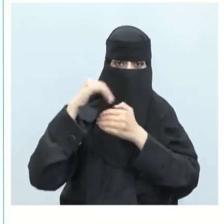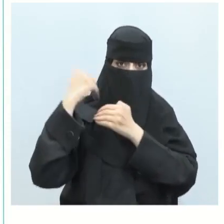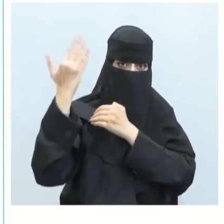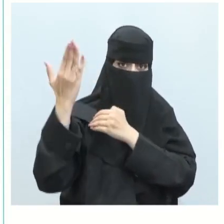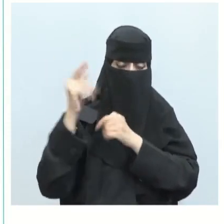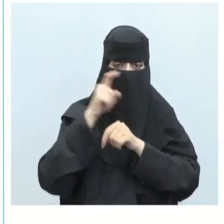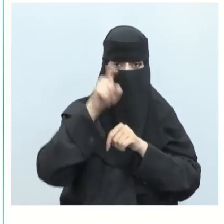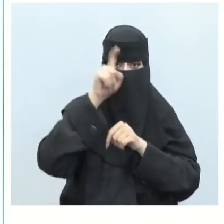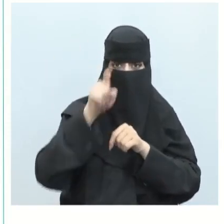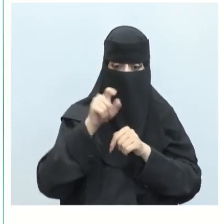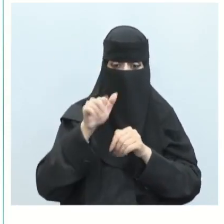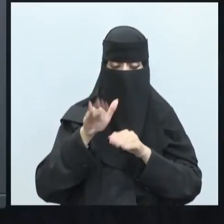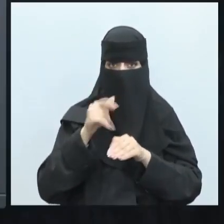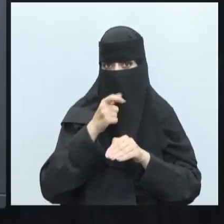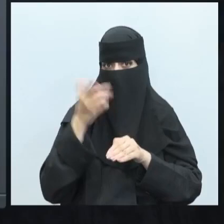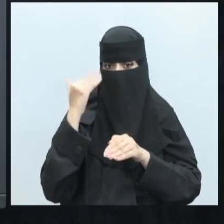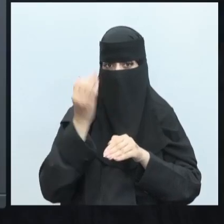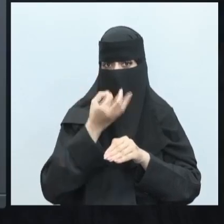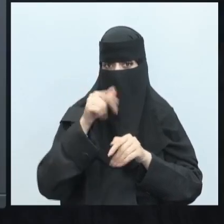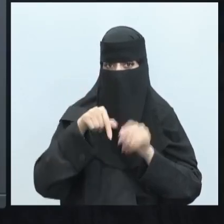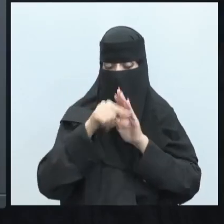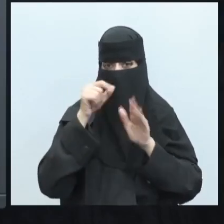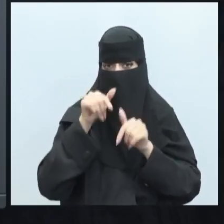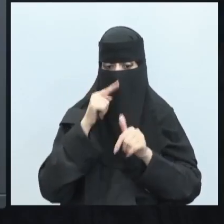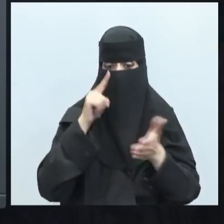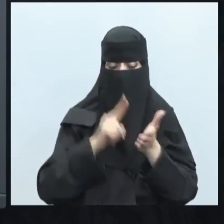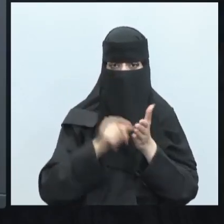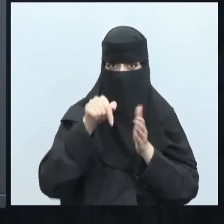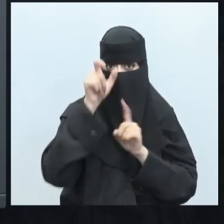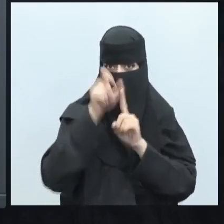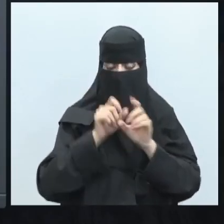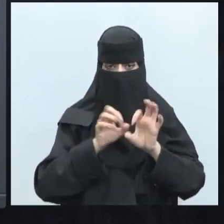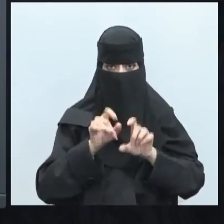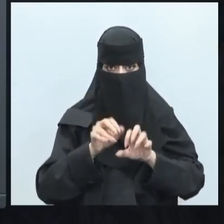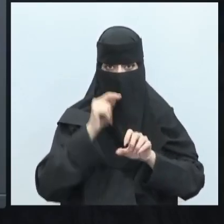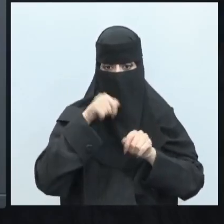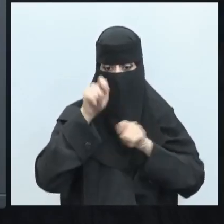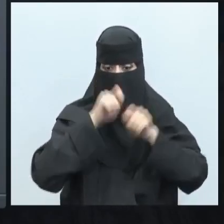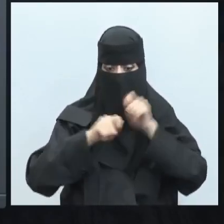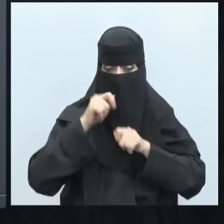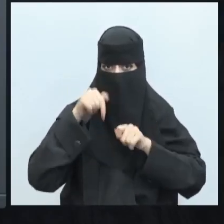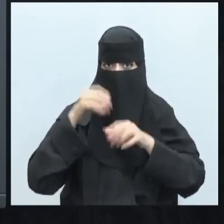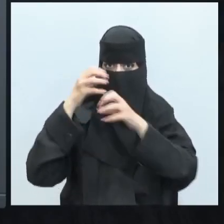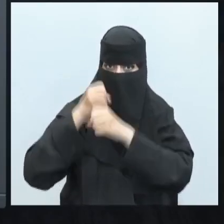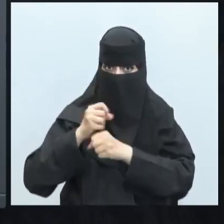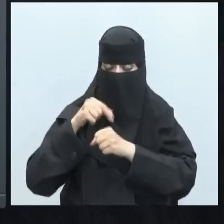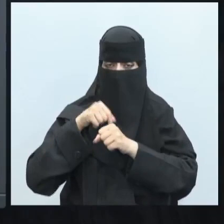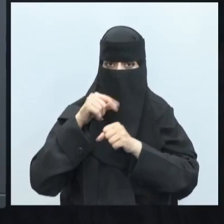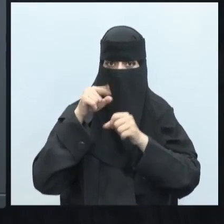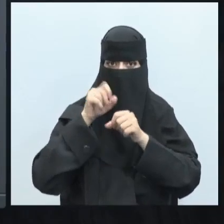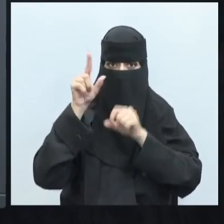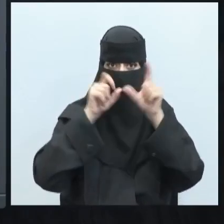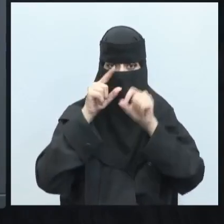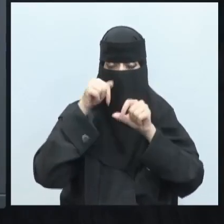الخارجيه ذكرنا في دروسنا في هذا الدرس ان احدى التقنيات المستخدمه لحمايه امن الشبكات